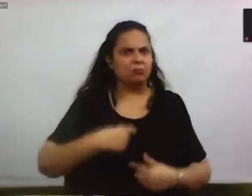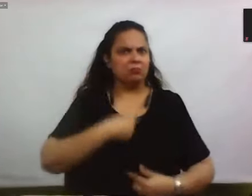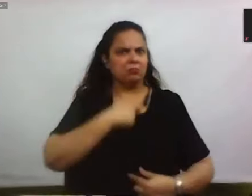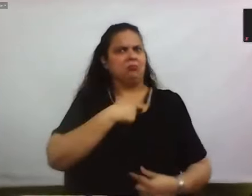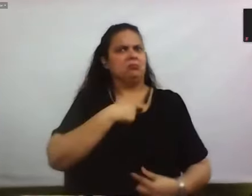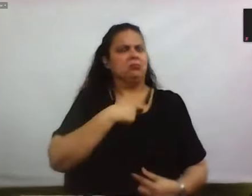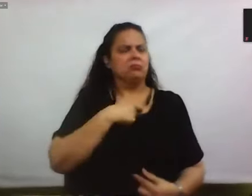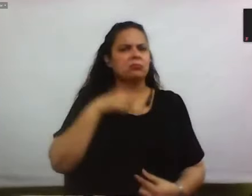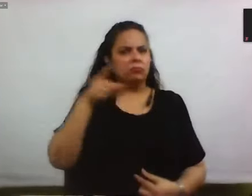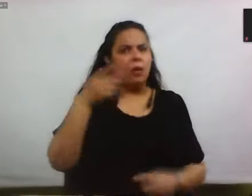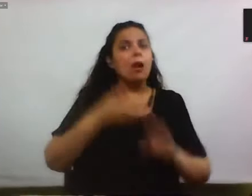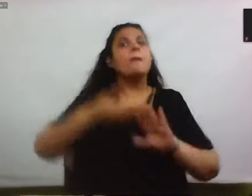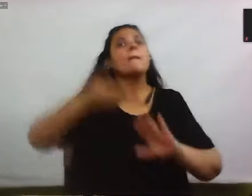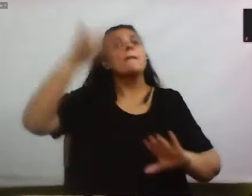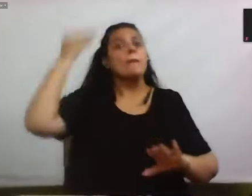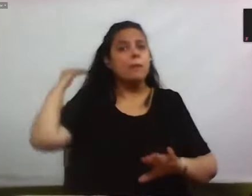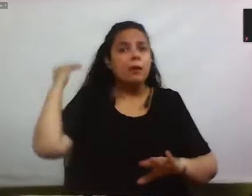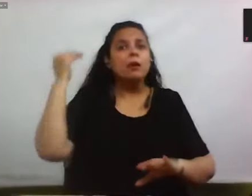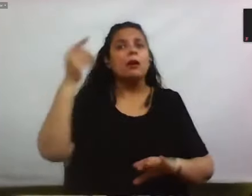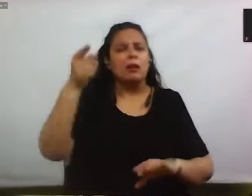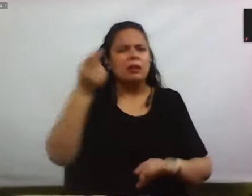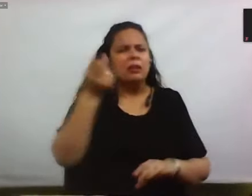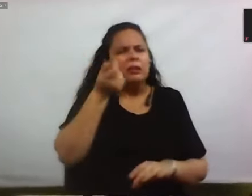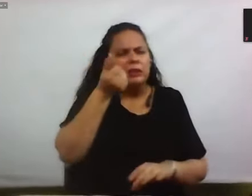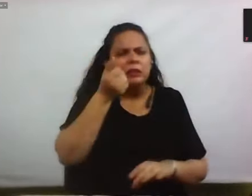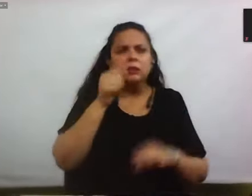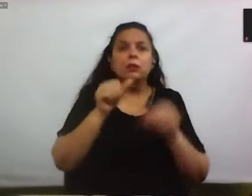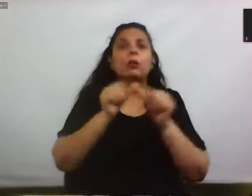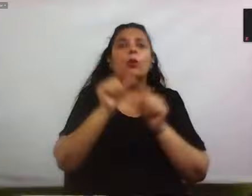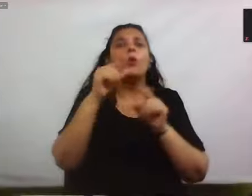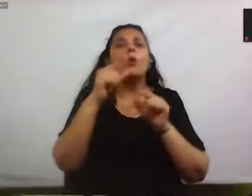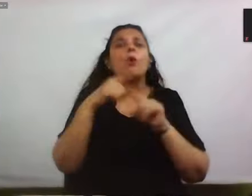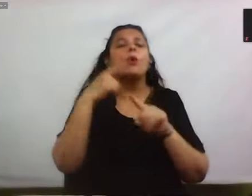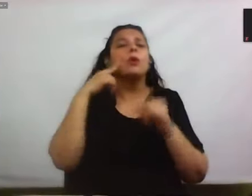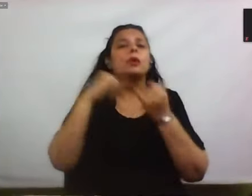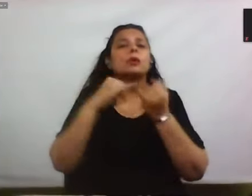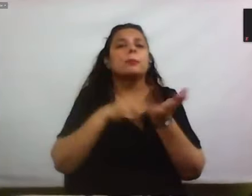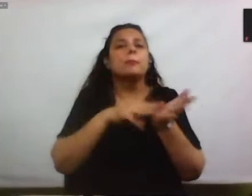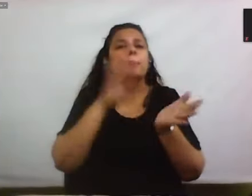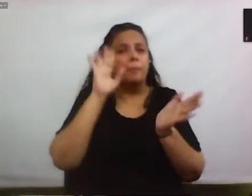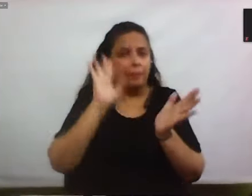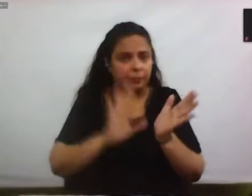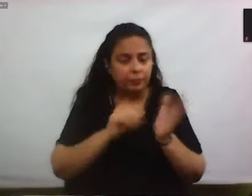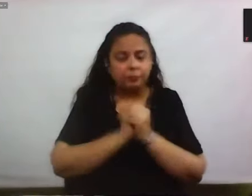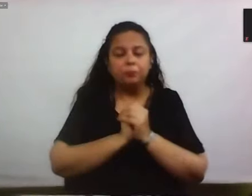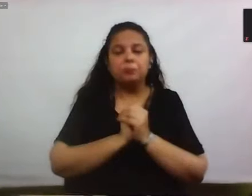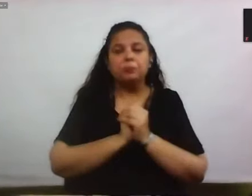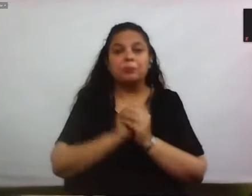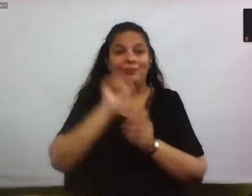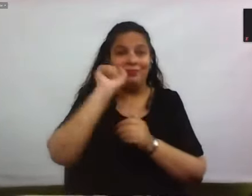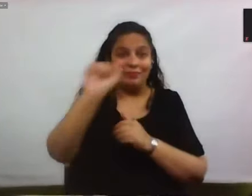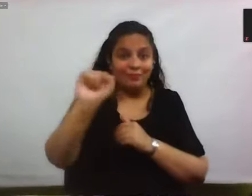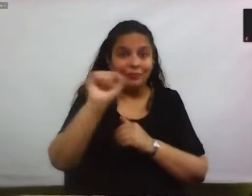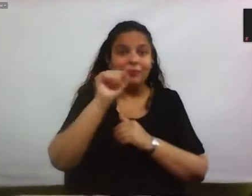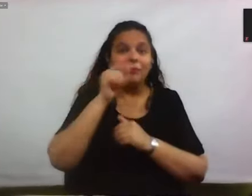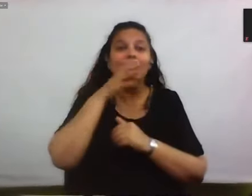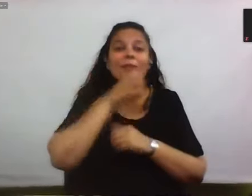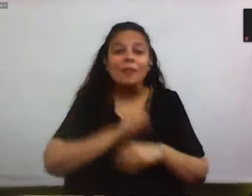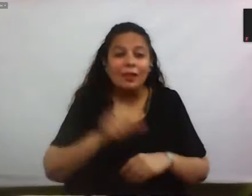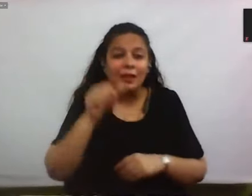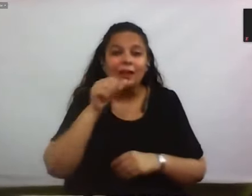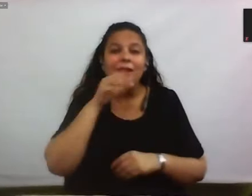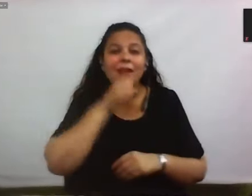small autistic feature in that child. So his grandfather would bring him without